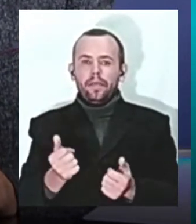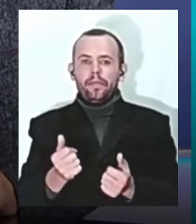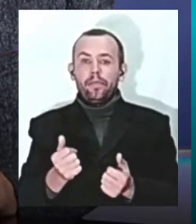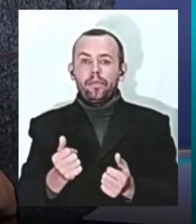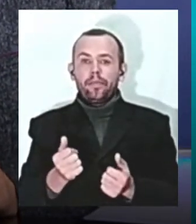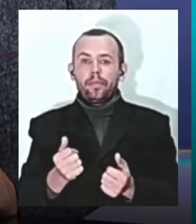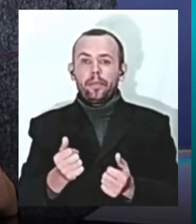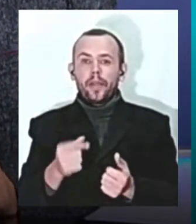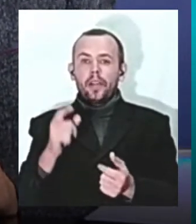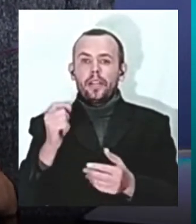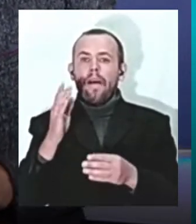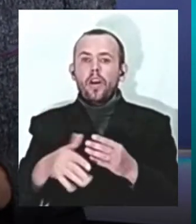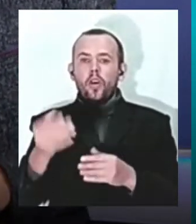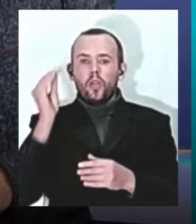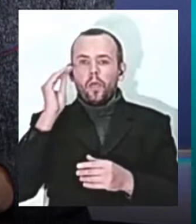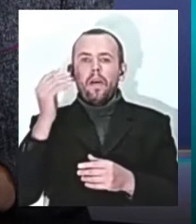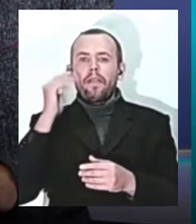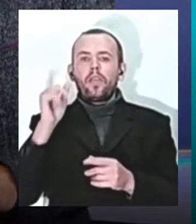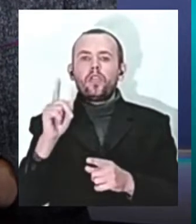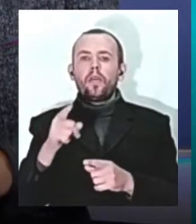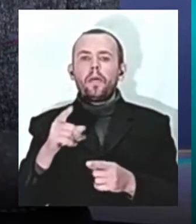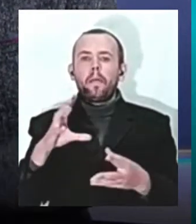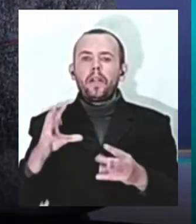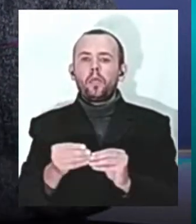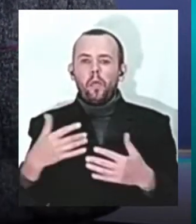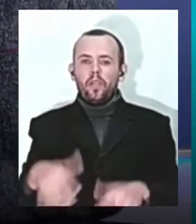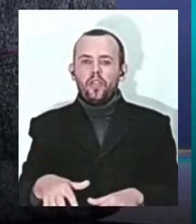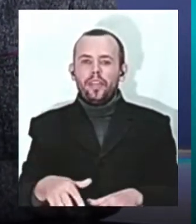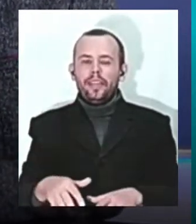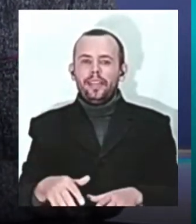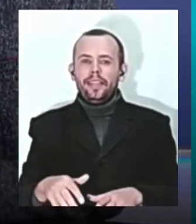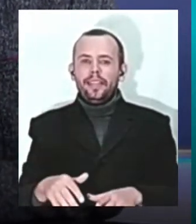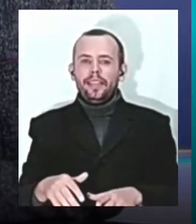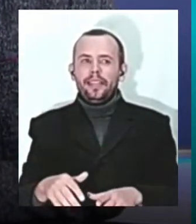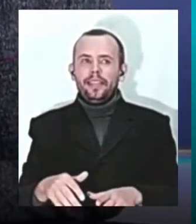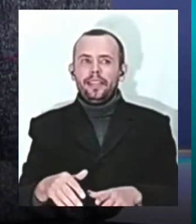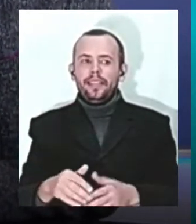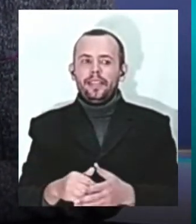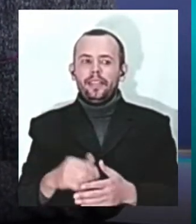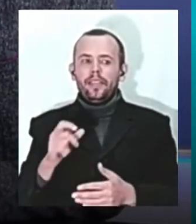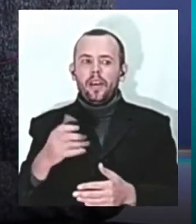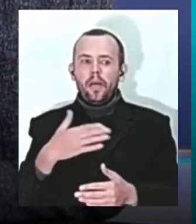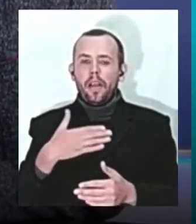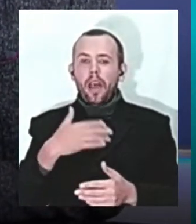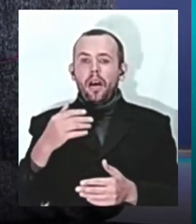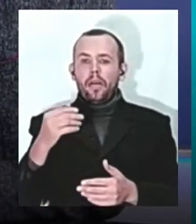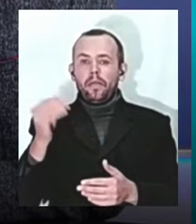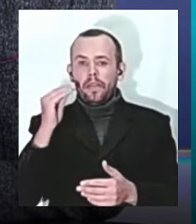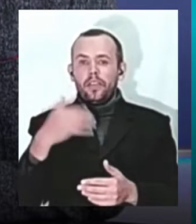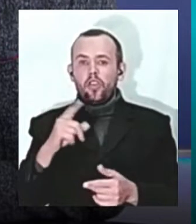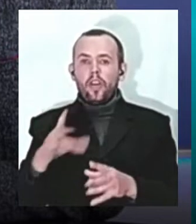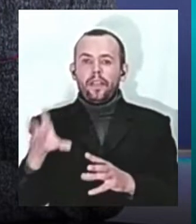Завершуйте думку, я маю на увазі, чтобы мы подсумовывали уже. Моя мысль такая, что все эти рейтинги, мониторинги,